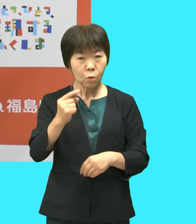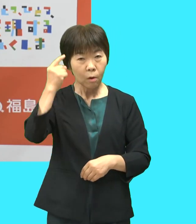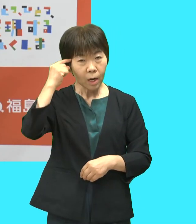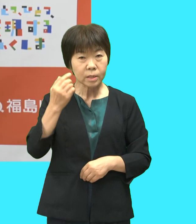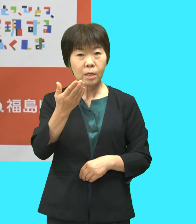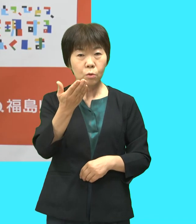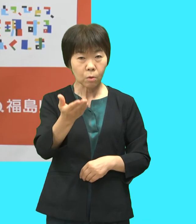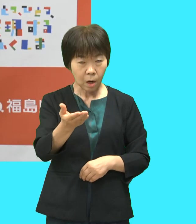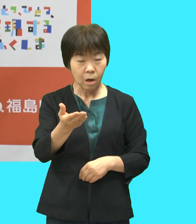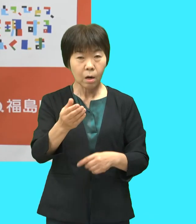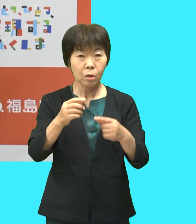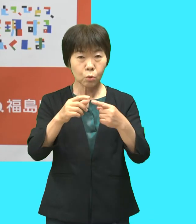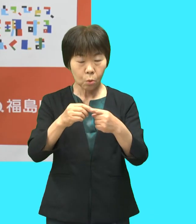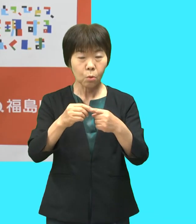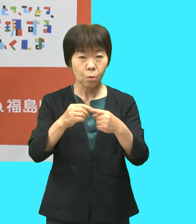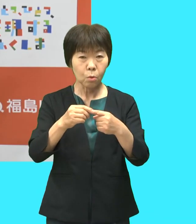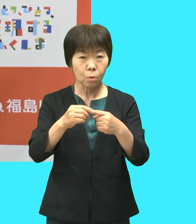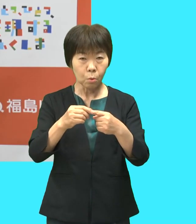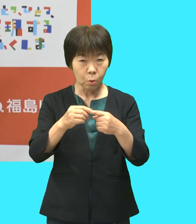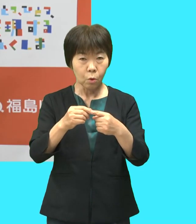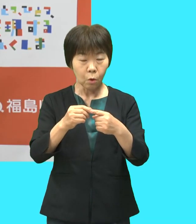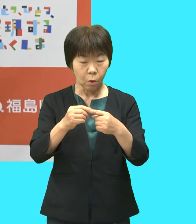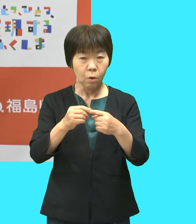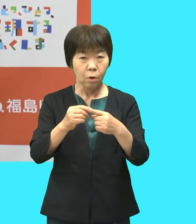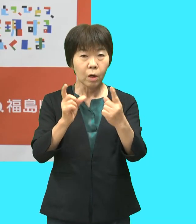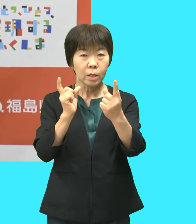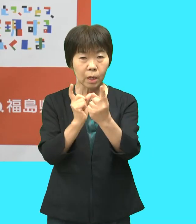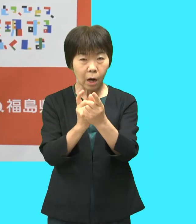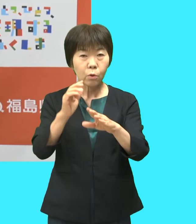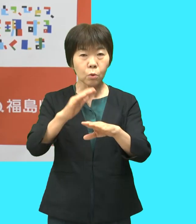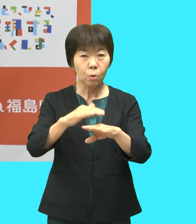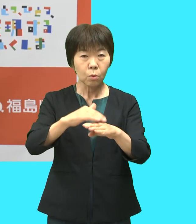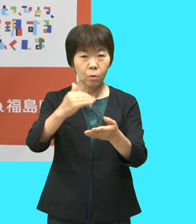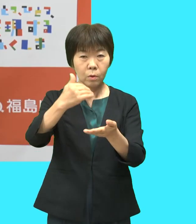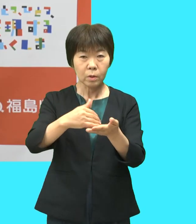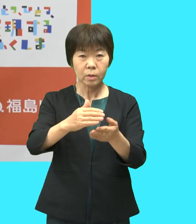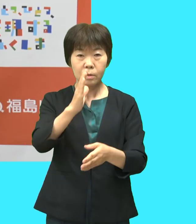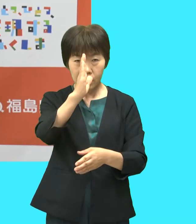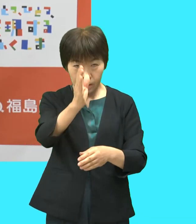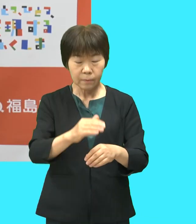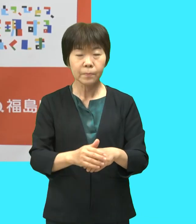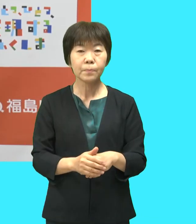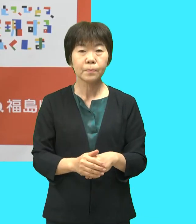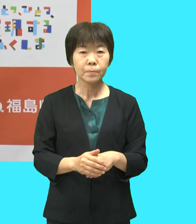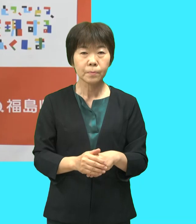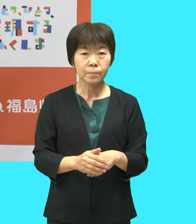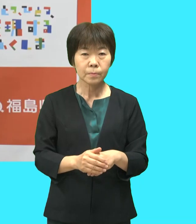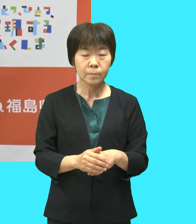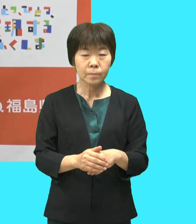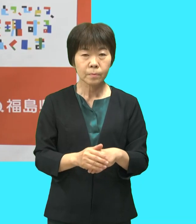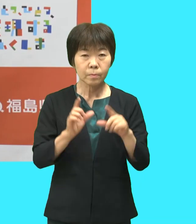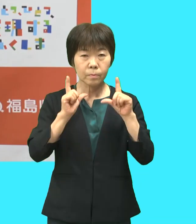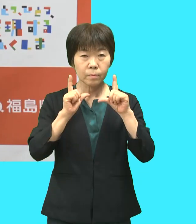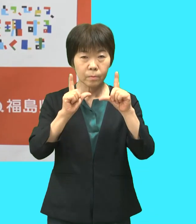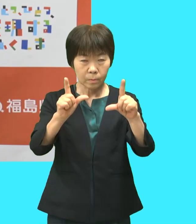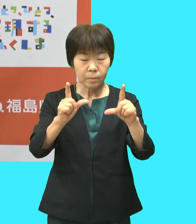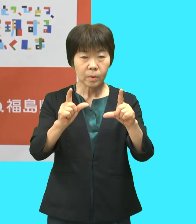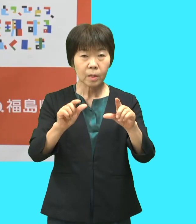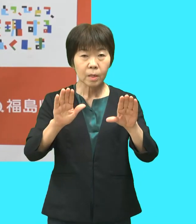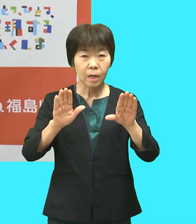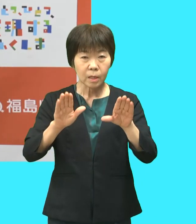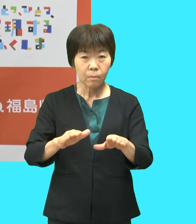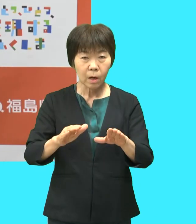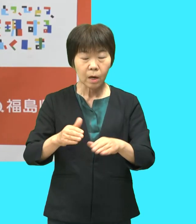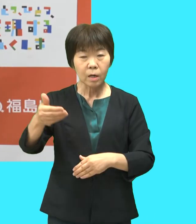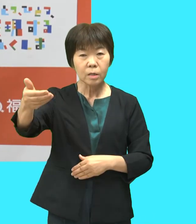のかというところと、そうだからこそ県としてどういうふうに対応していきたいのかっていう部分を教えてください。 はい、今ご質問